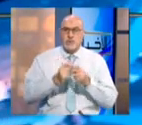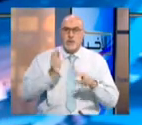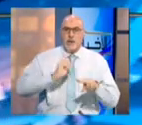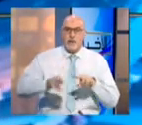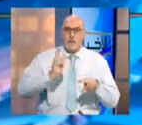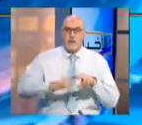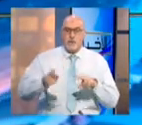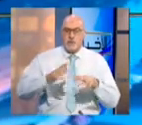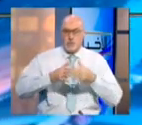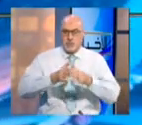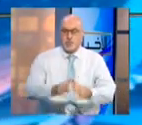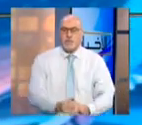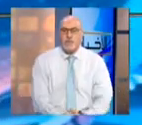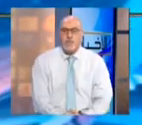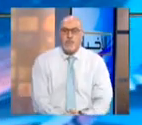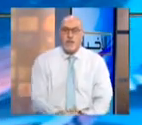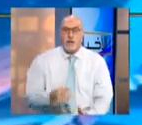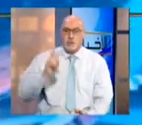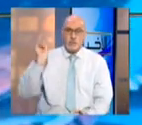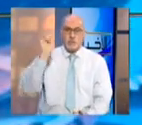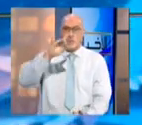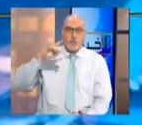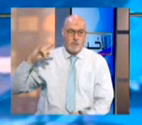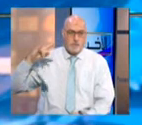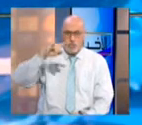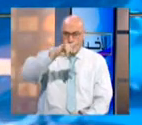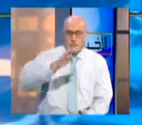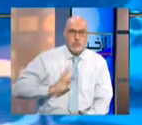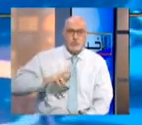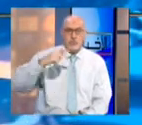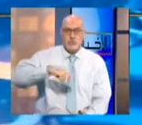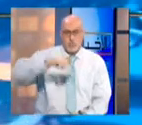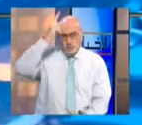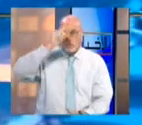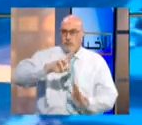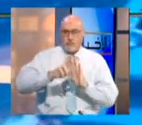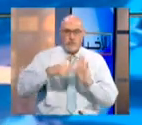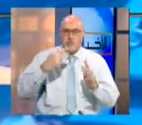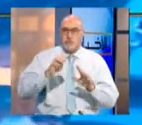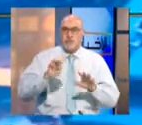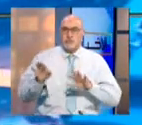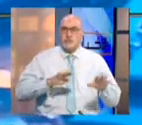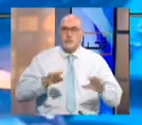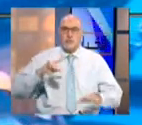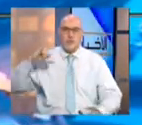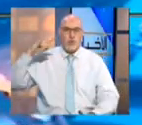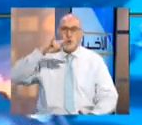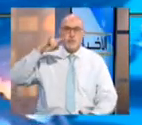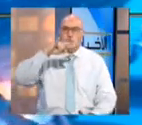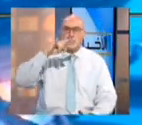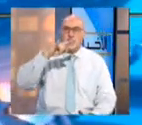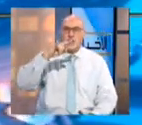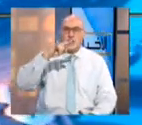السفن. وبشأن النقل الجوي، فقد أمر السيد الرئيس بإعادة النظر في طريقة تسيير الخطوط